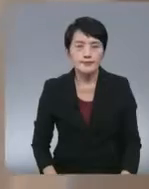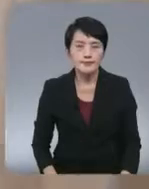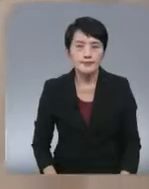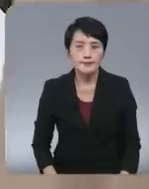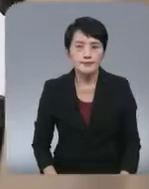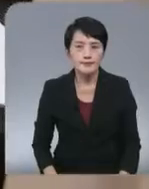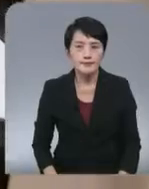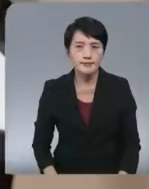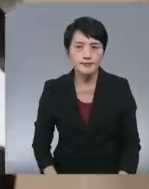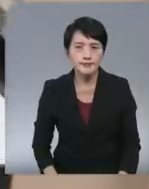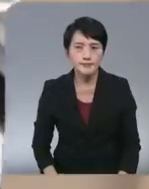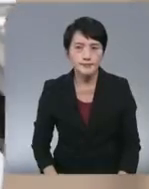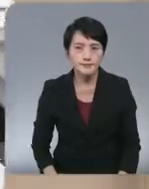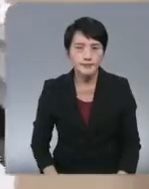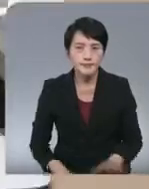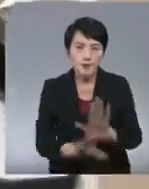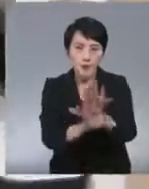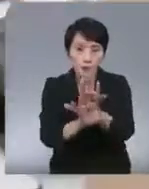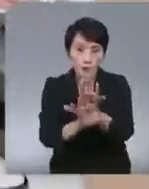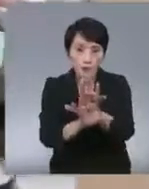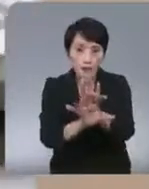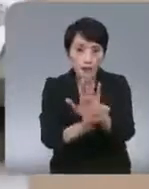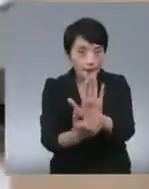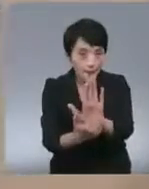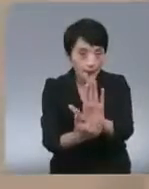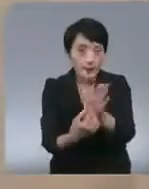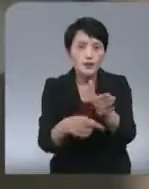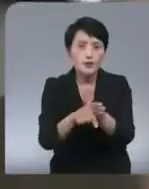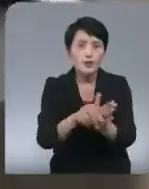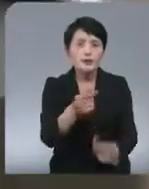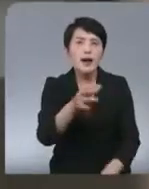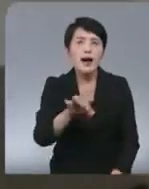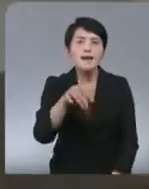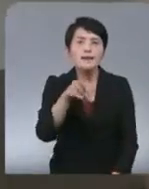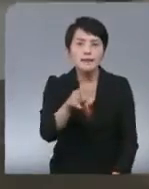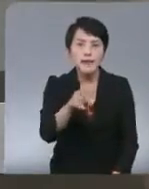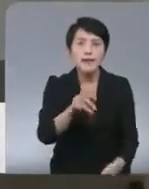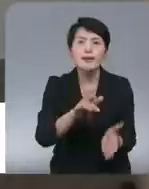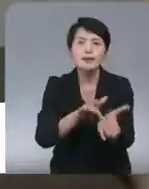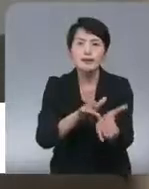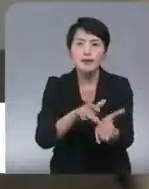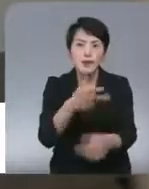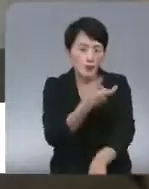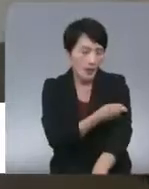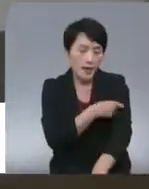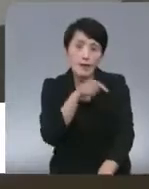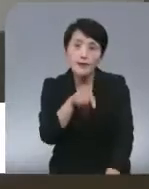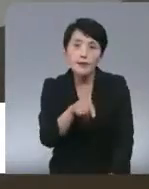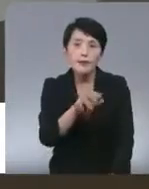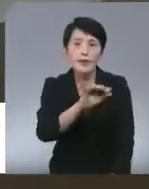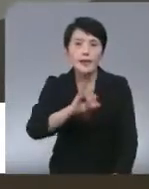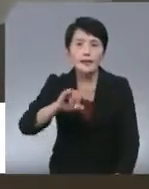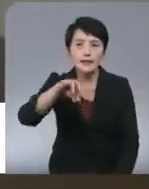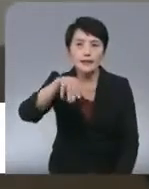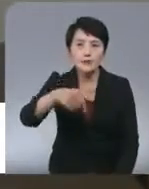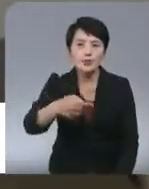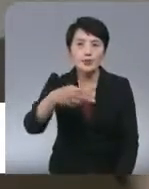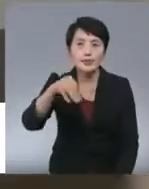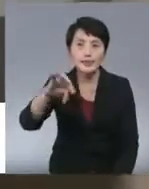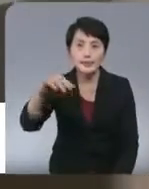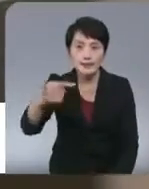日表示，所有入境人员仍需提交入境前48小时内的 PCR 检测阴性证明